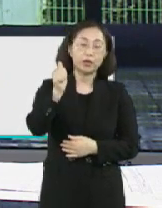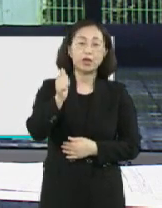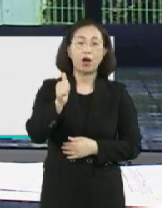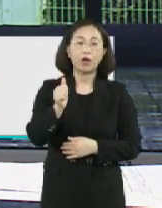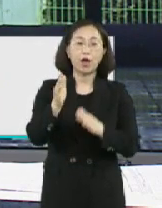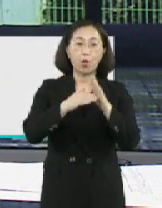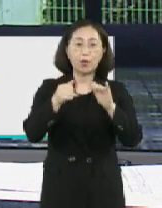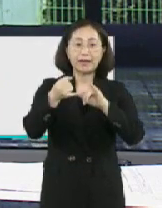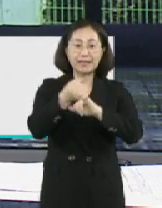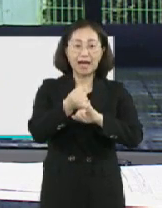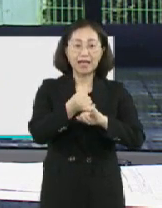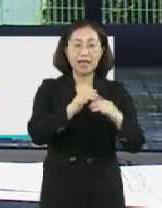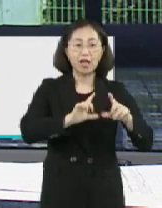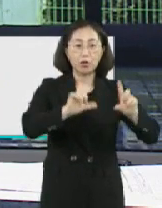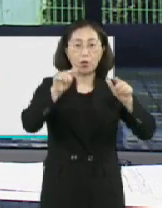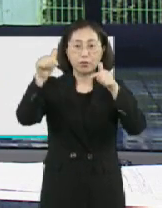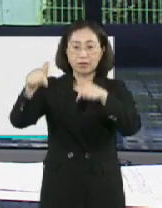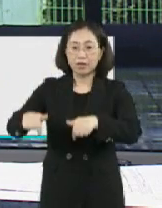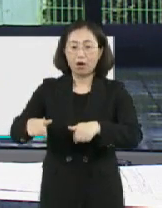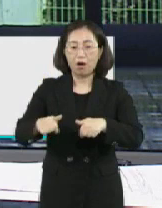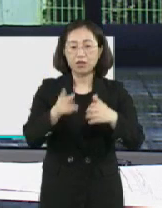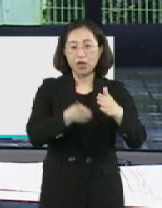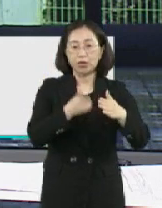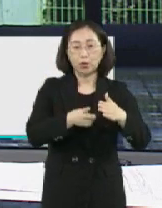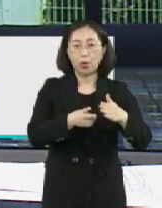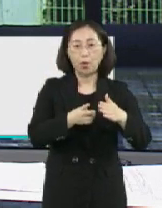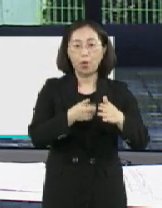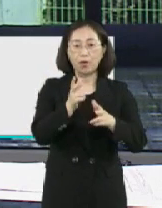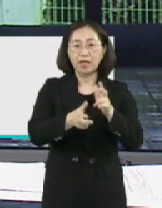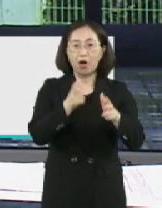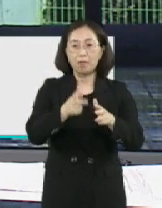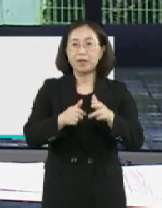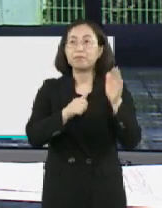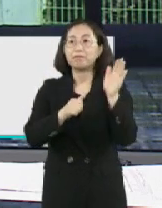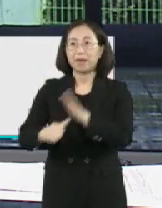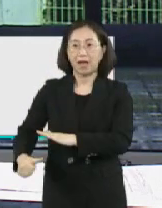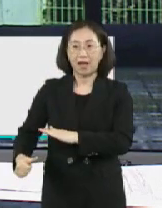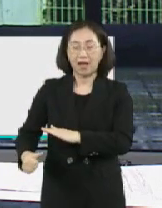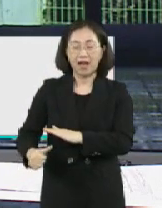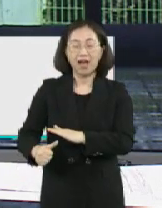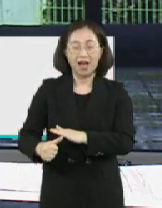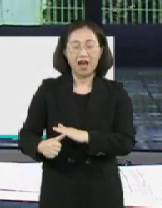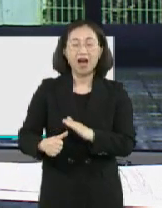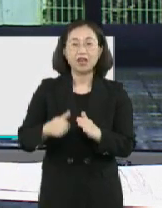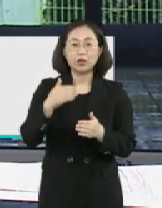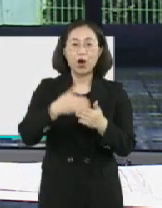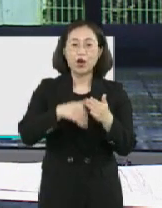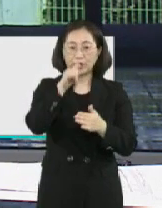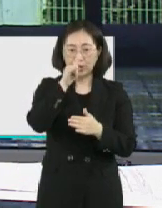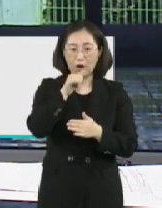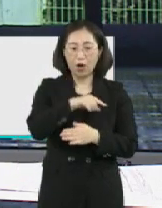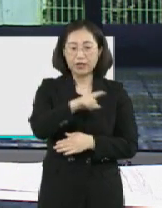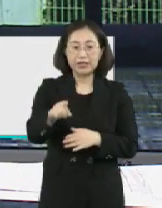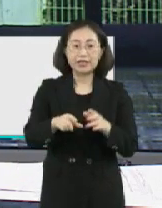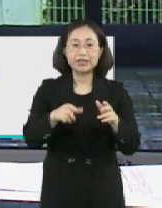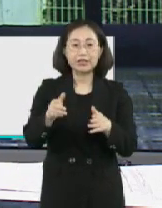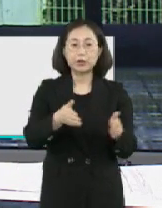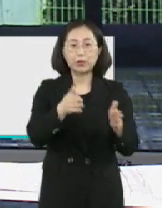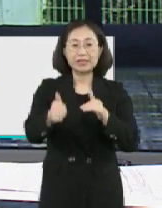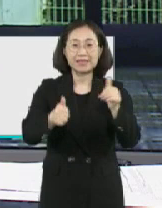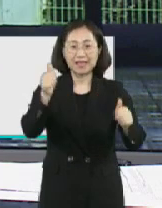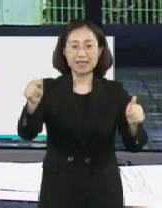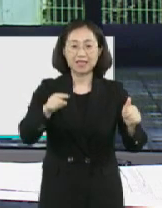중부권 동서횡단철도 건설이 누락되면서 공동 추진했던 충남북과 경북 지자체들이 집단 반발에